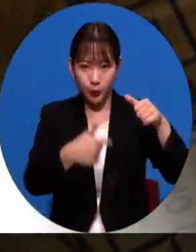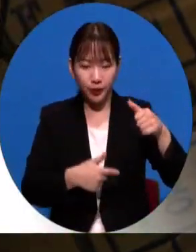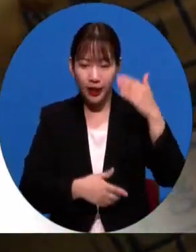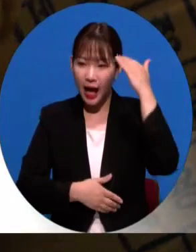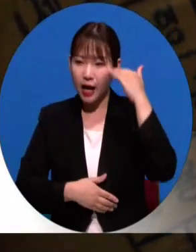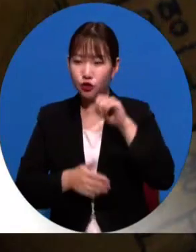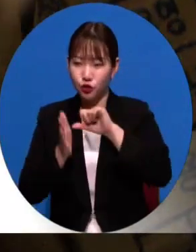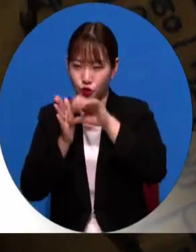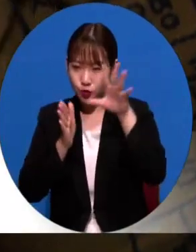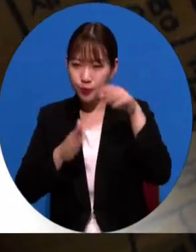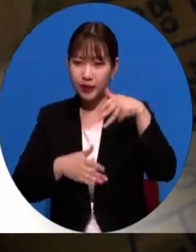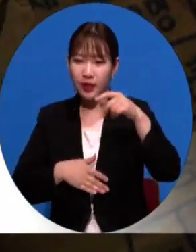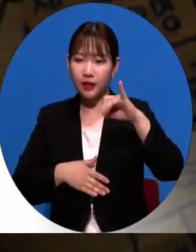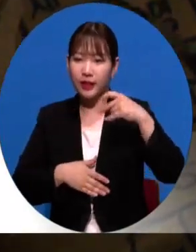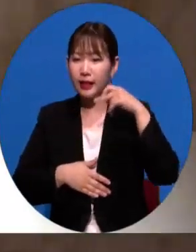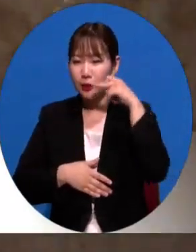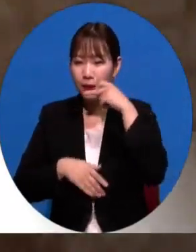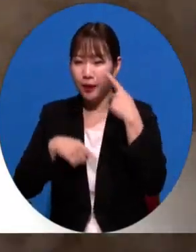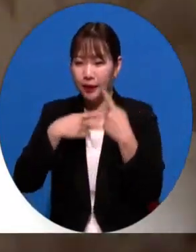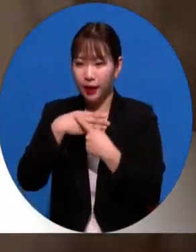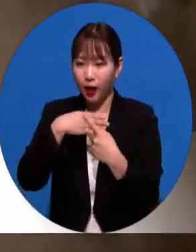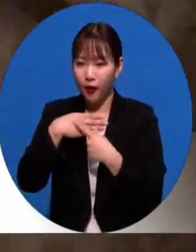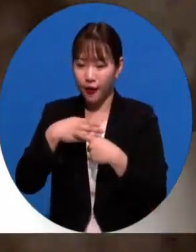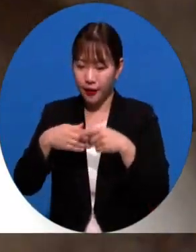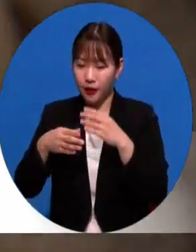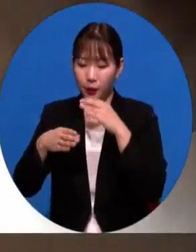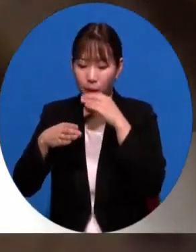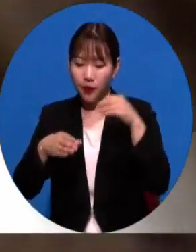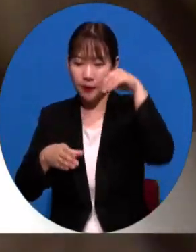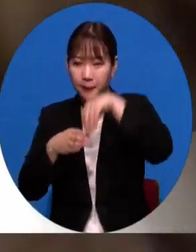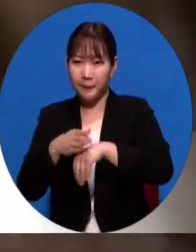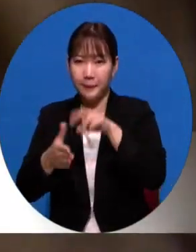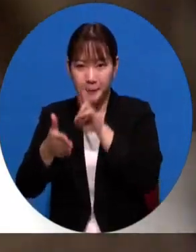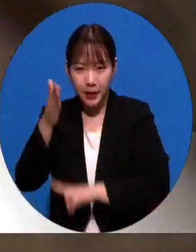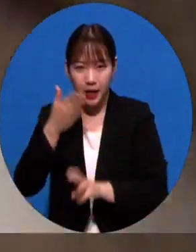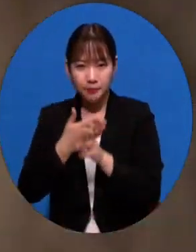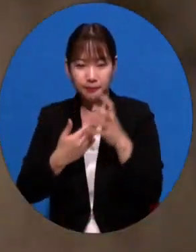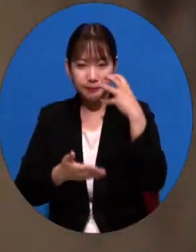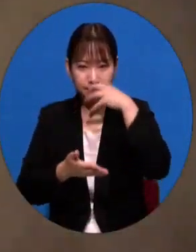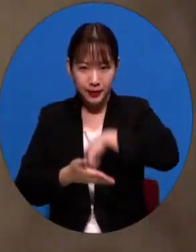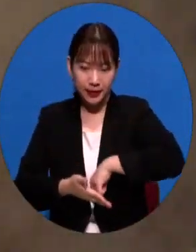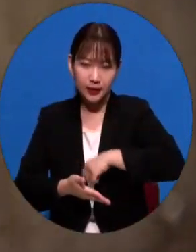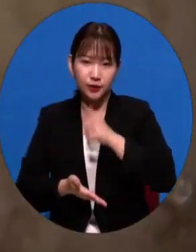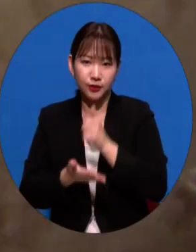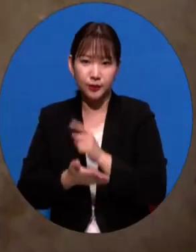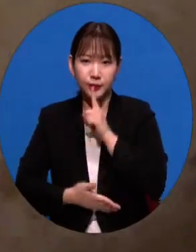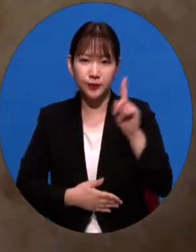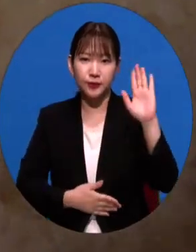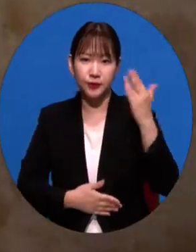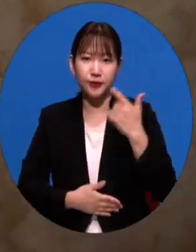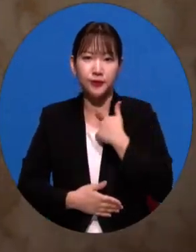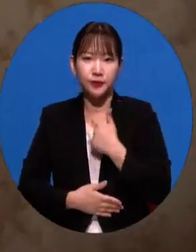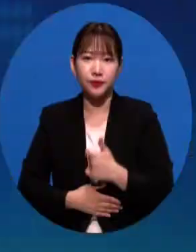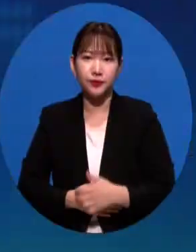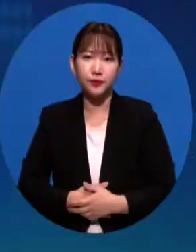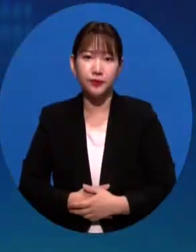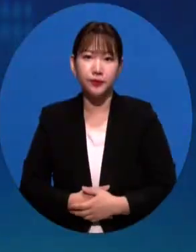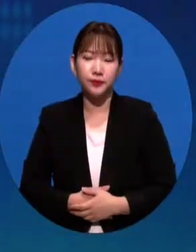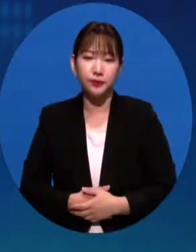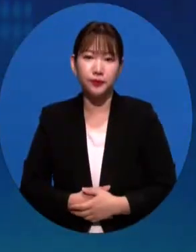국내산 유명 천일염인 것처럼 표기한 포장지에 넣어 팔아 부당 이익을 챙긴 혐의로 기소됐습니다.